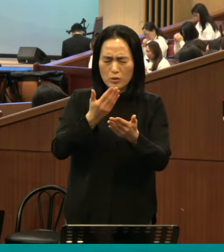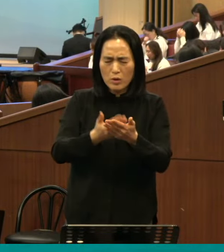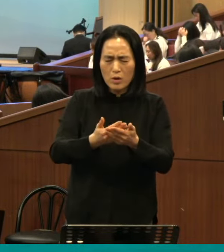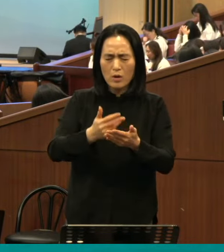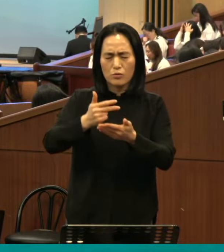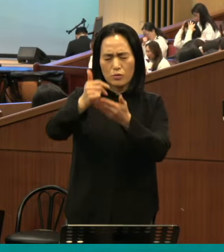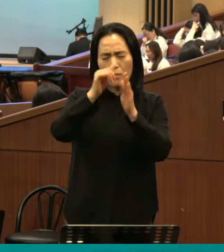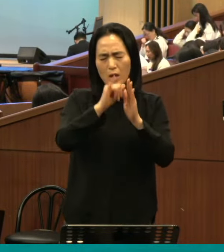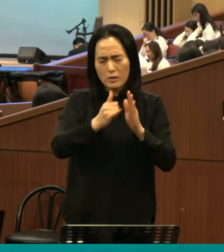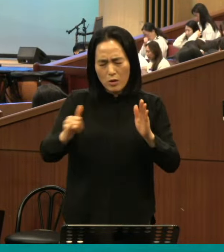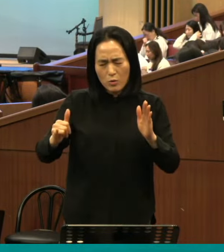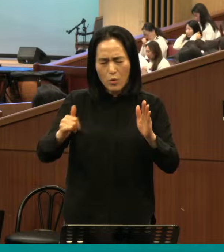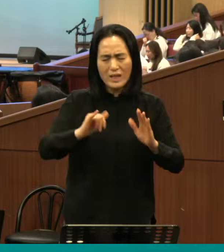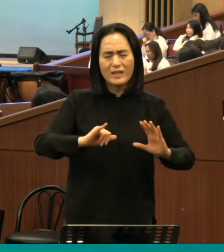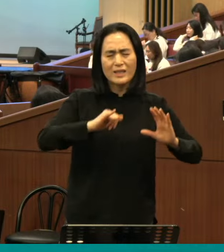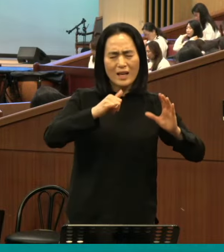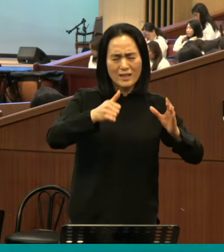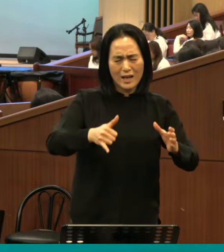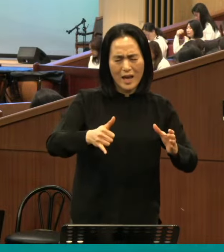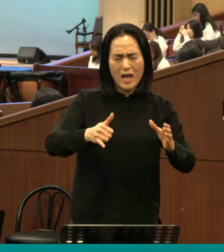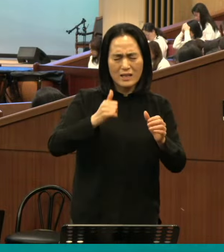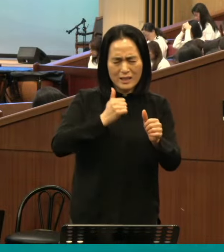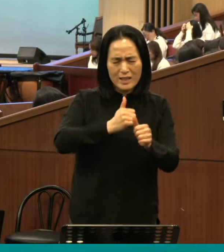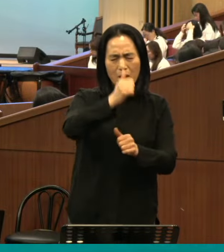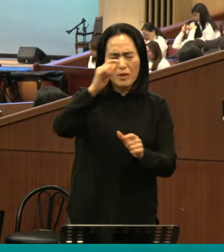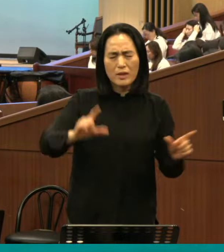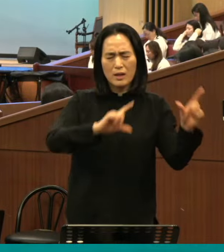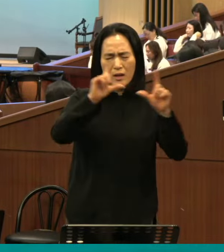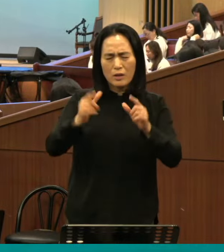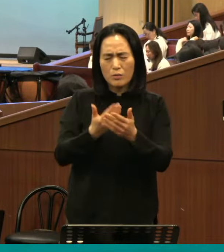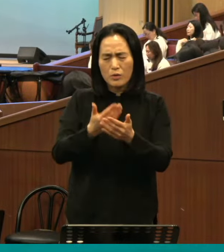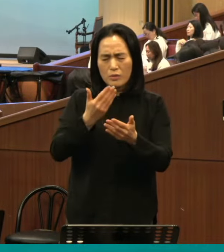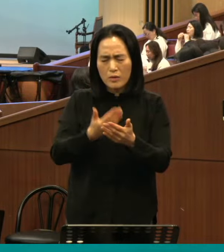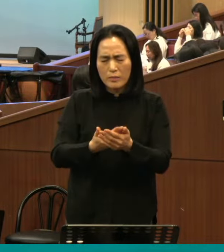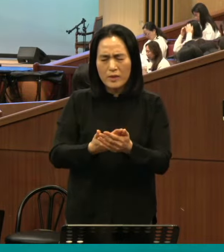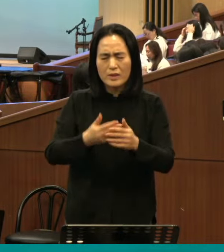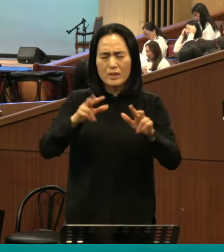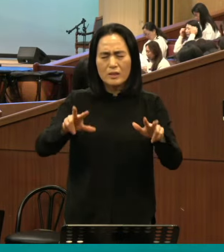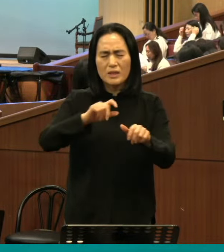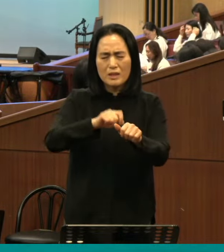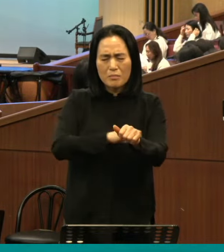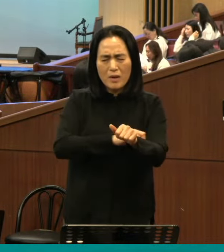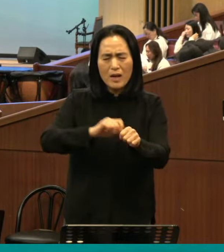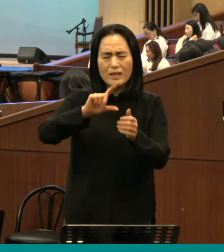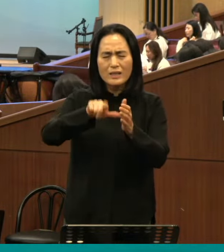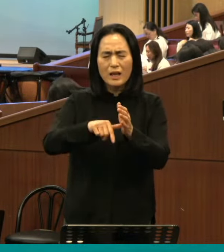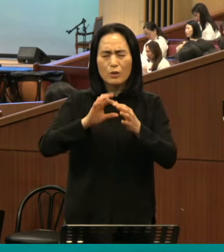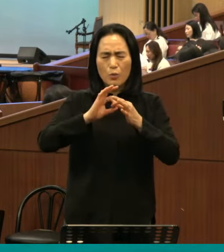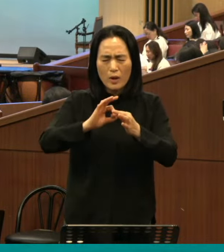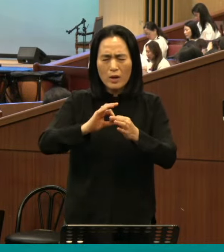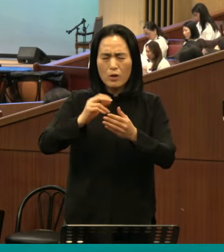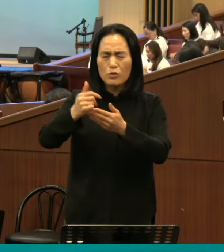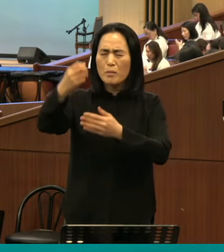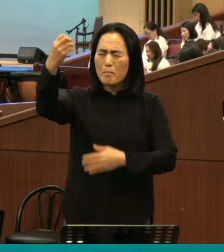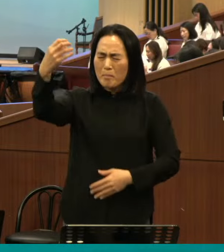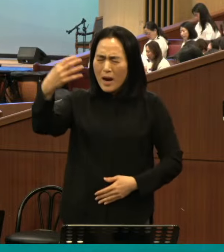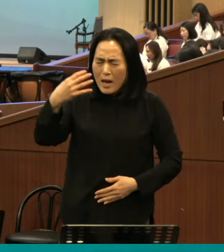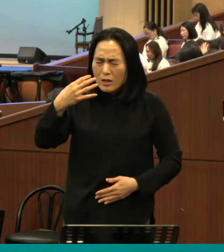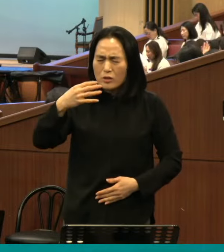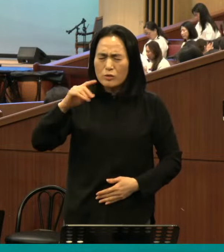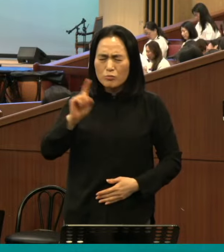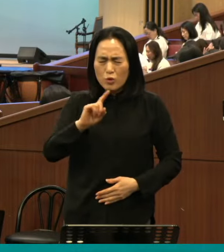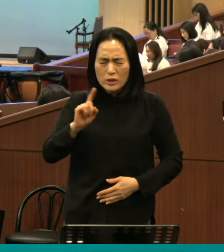주시옵소서. 이 신년 연초에 우리에게 주신 이 특별한 시간을 통하여 하나님께서 우리에게 말씀하시는 것들이 무엇인지에